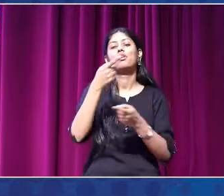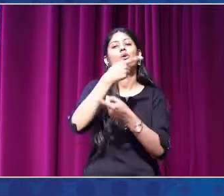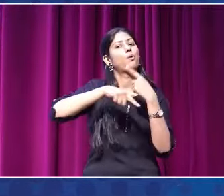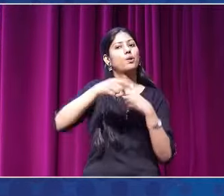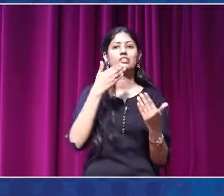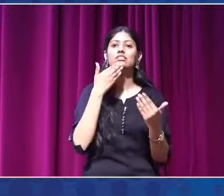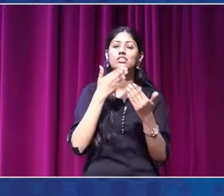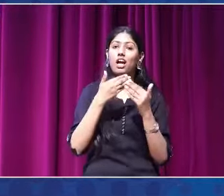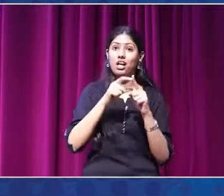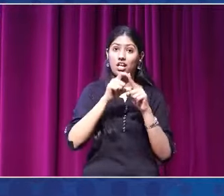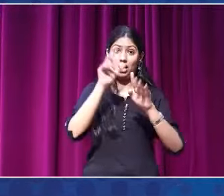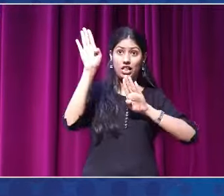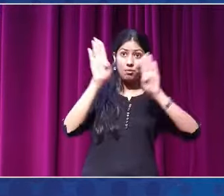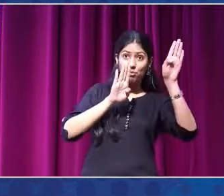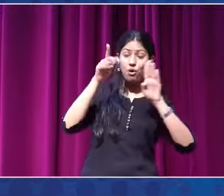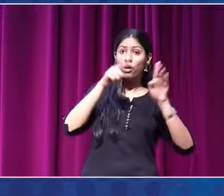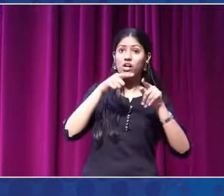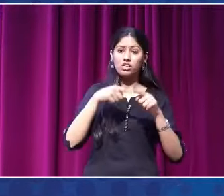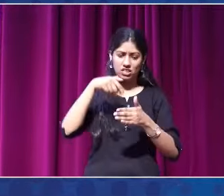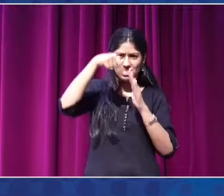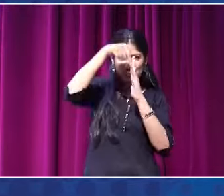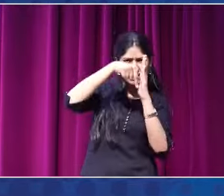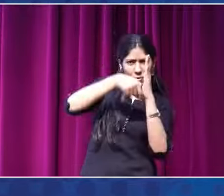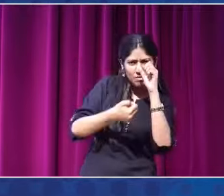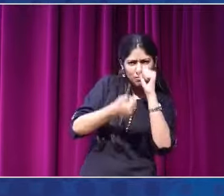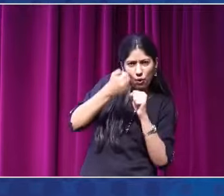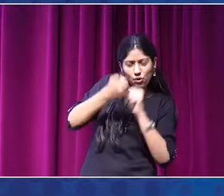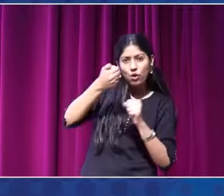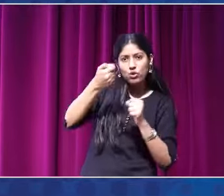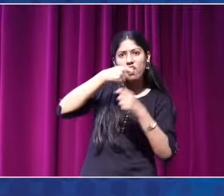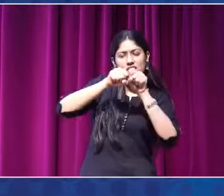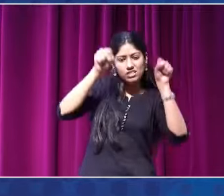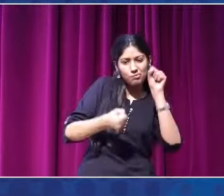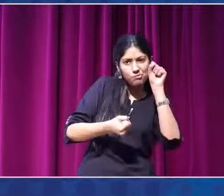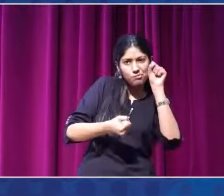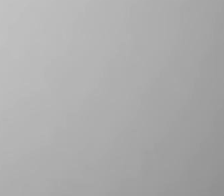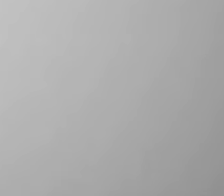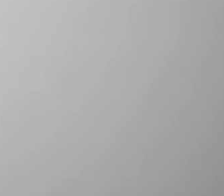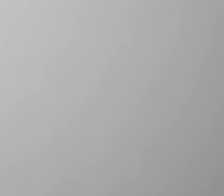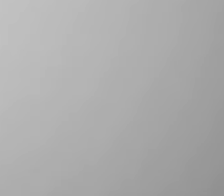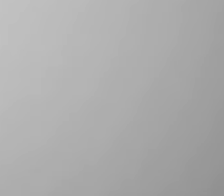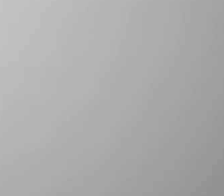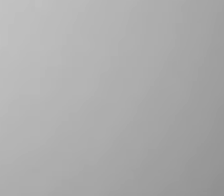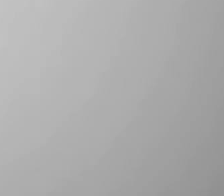और लोकतंत्र की जड़ों को मजबूत कराने में जिसने भी पार्टिसिपेट किया उन सबको हम साधुवाद देते हैं, धन्यवाद।